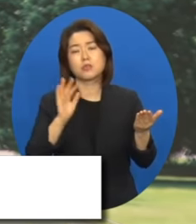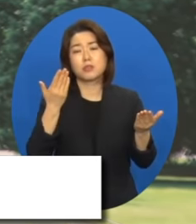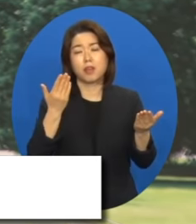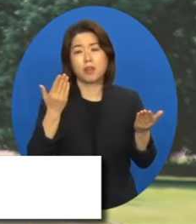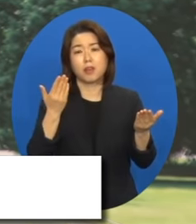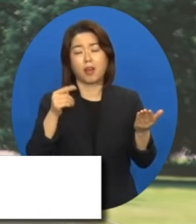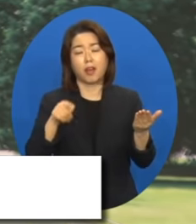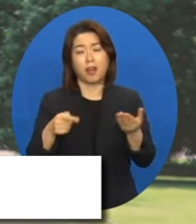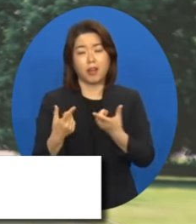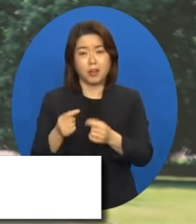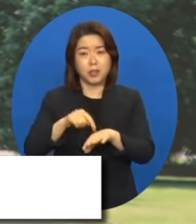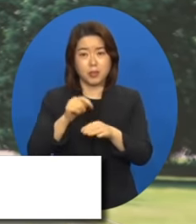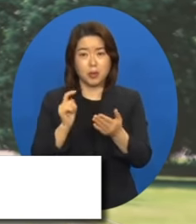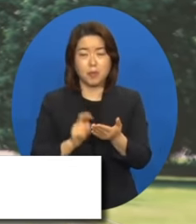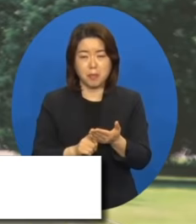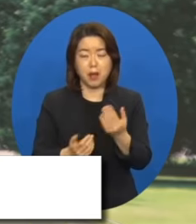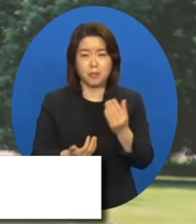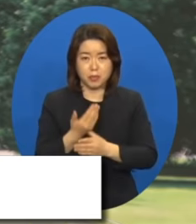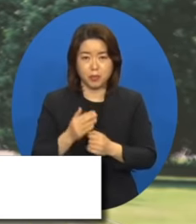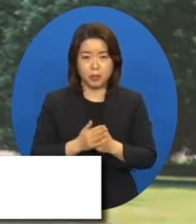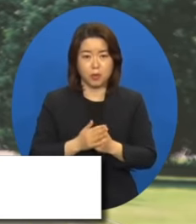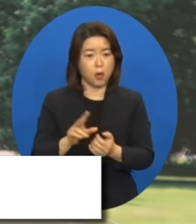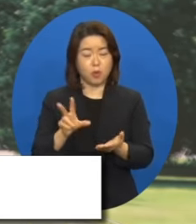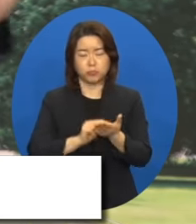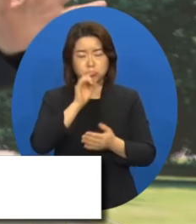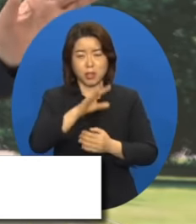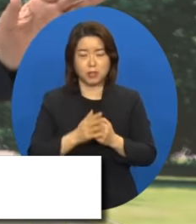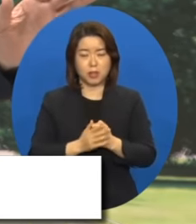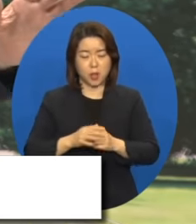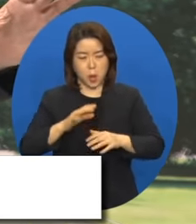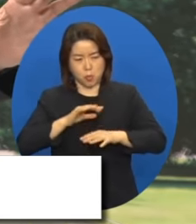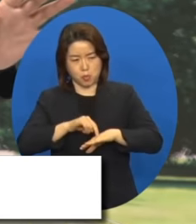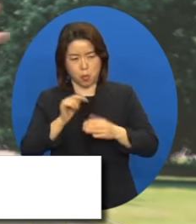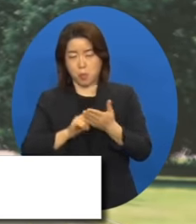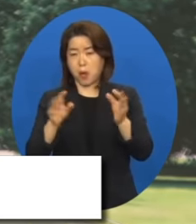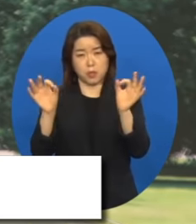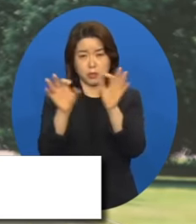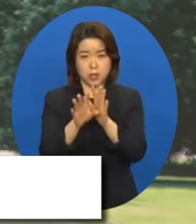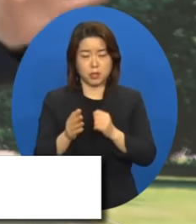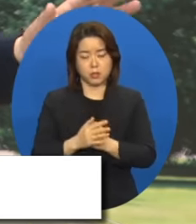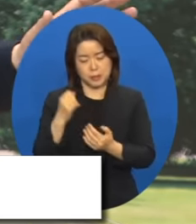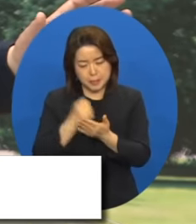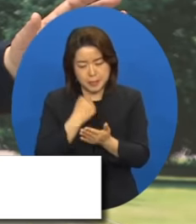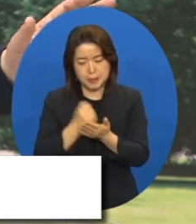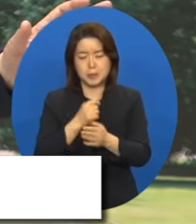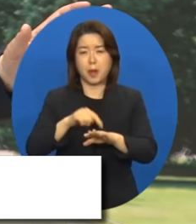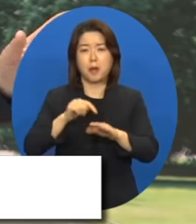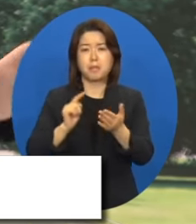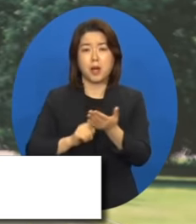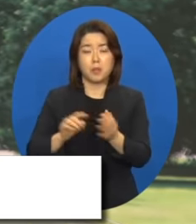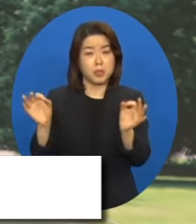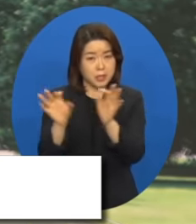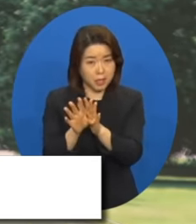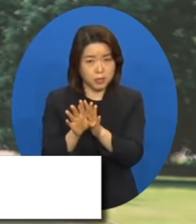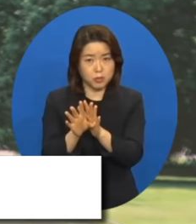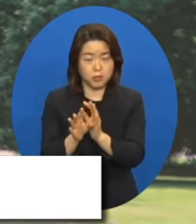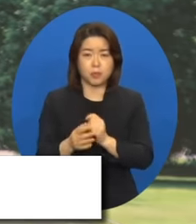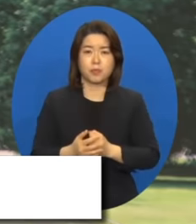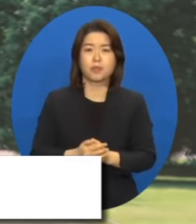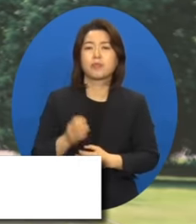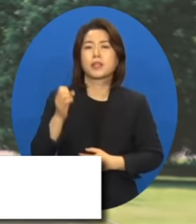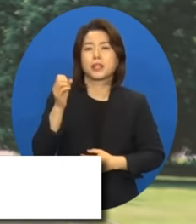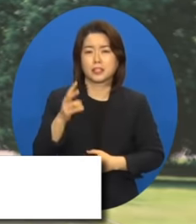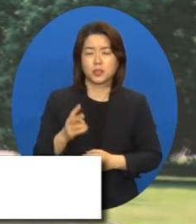마음이 들더래요. 그게 전혀 문제가 안 되더래요. 무서운 마음도 없어지고 섭섭한 마음도 없어지고